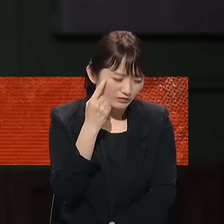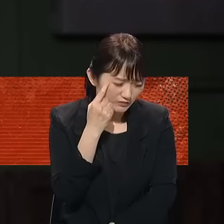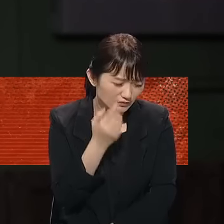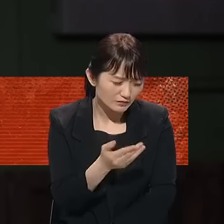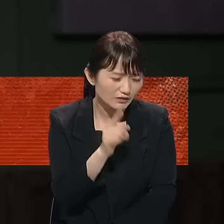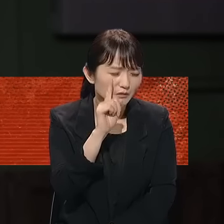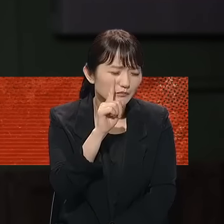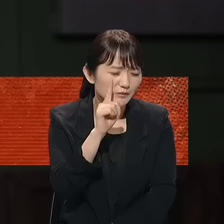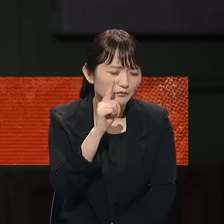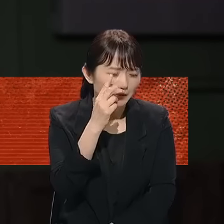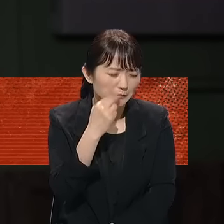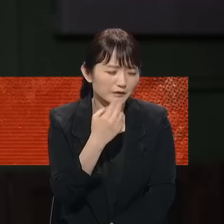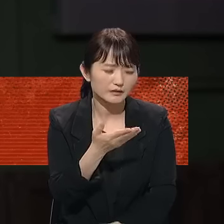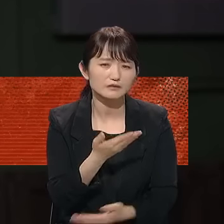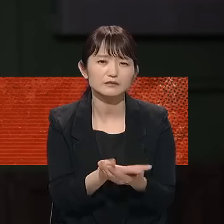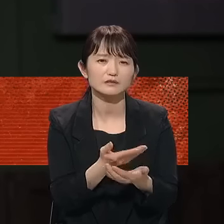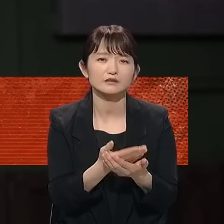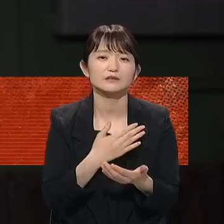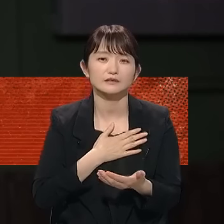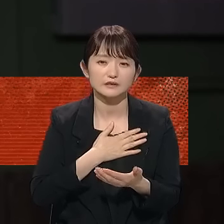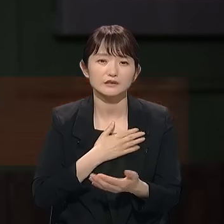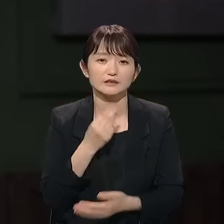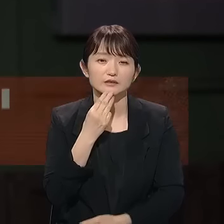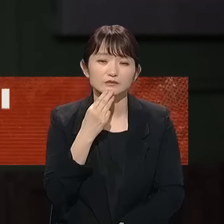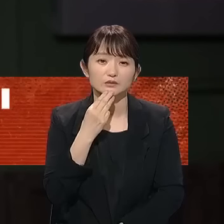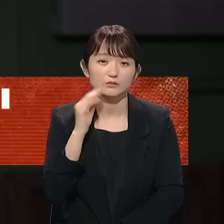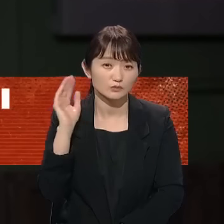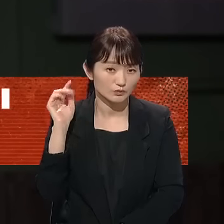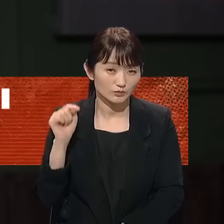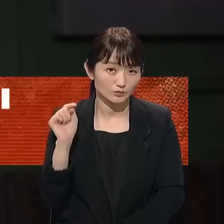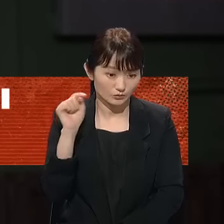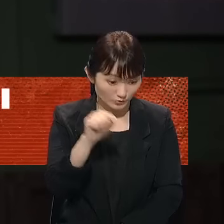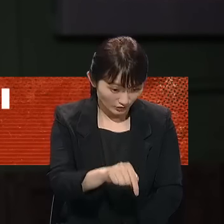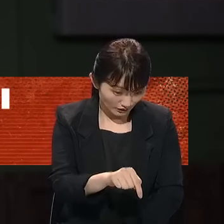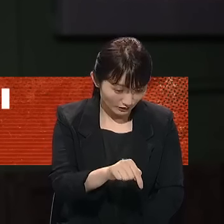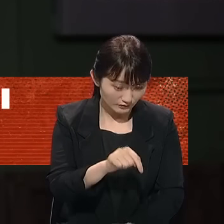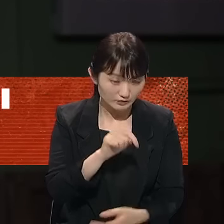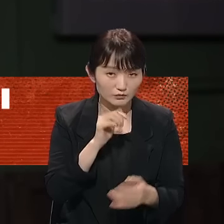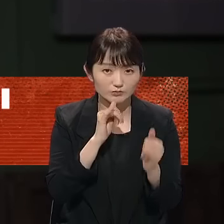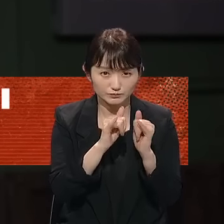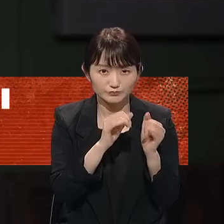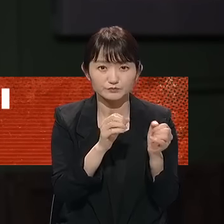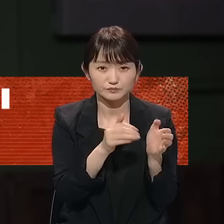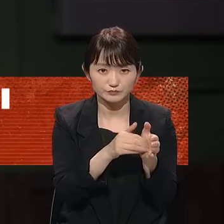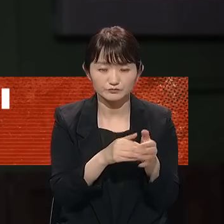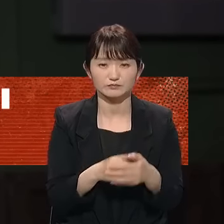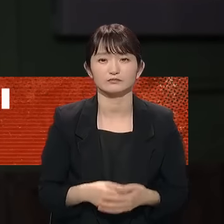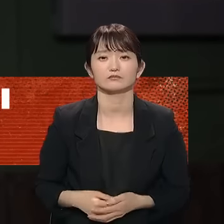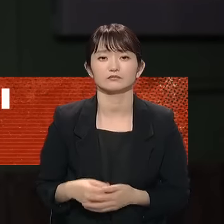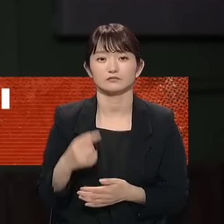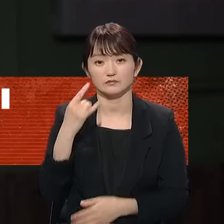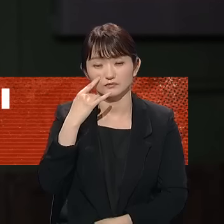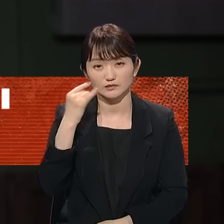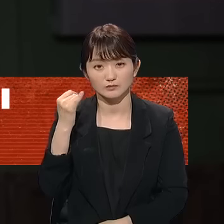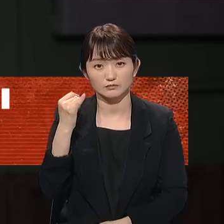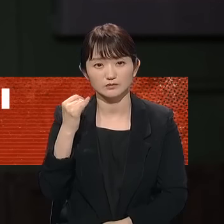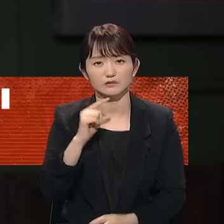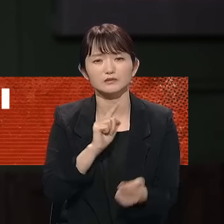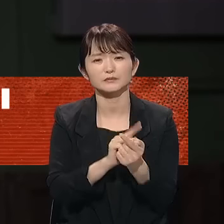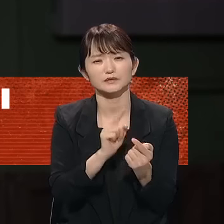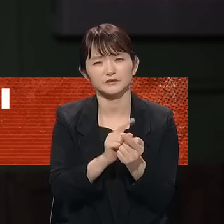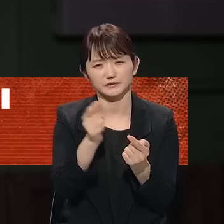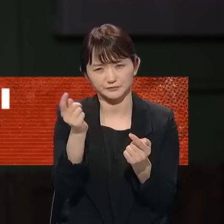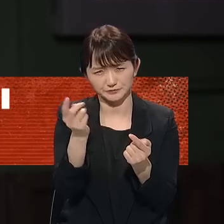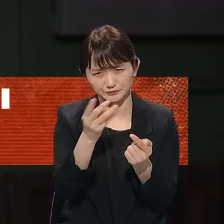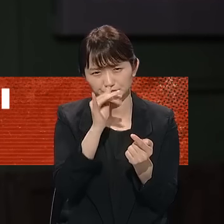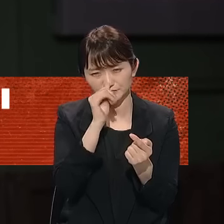한 번만 아들을 봐달라, 내가 당장 서울로 올라가겠다, 이렇게 이야기를 했다고 합니다. 전 남자친구의 어머니와는 몇 차례 만난 적이